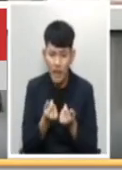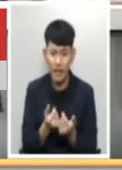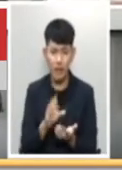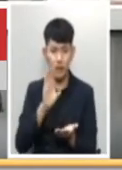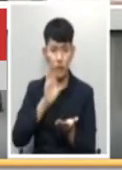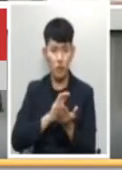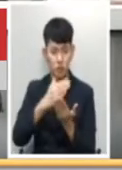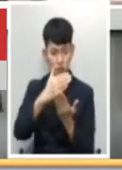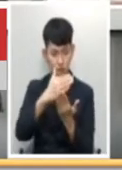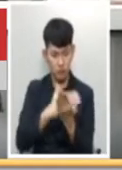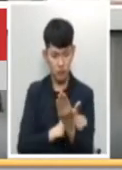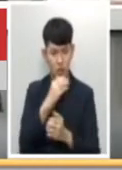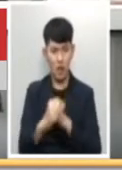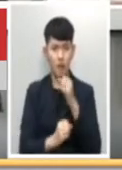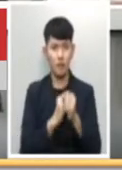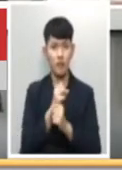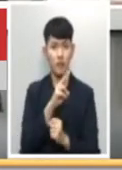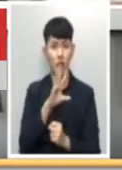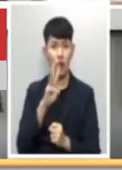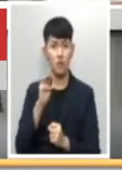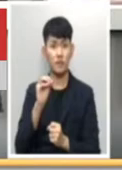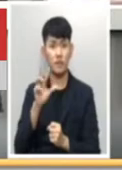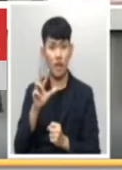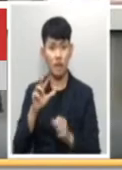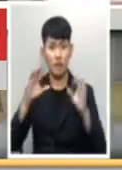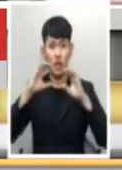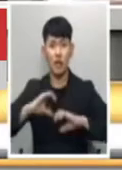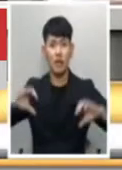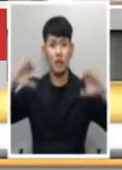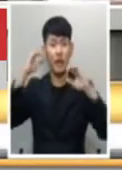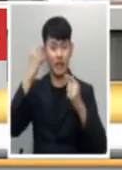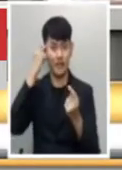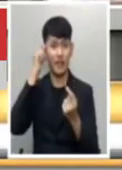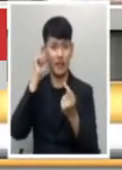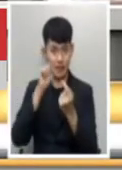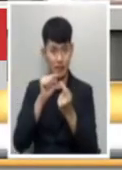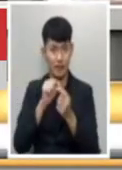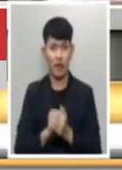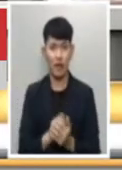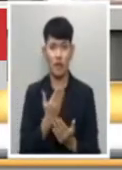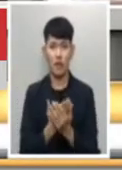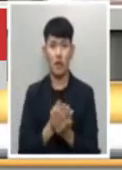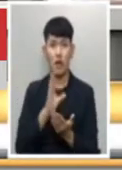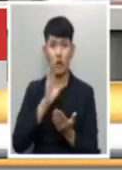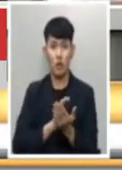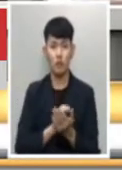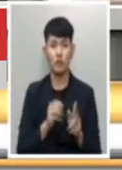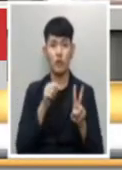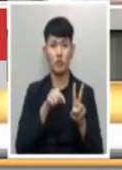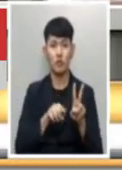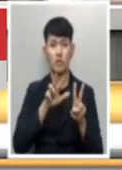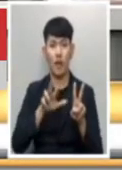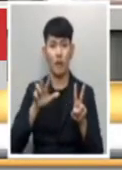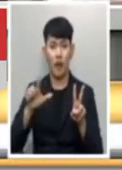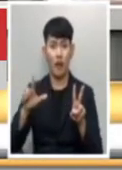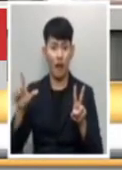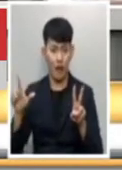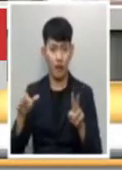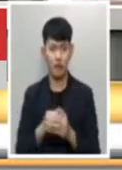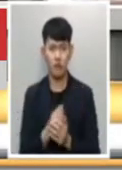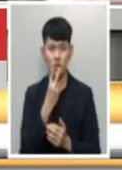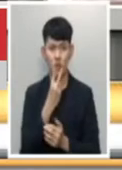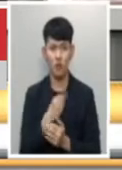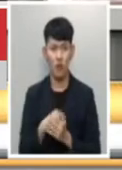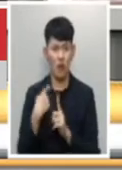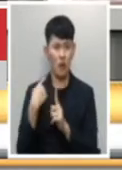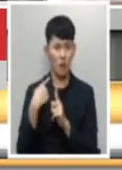2563ซึ่งรัฐบาลได้ขอใช้งบประมาณ 3.2 ล้านล้านซึ่งเพิ่มขึ้นจากปี2562อยู่